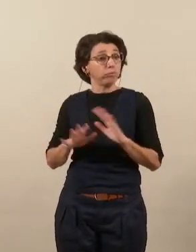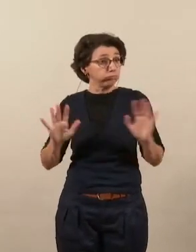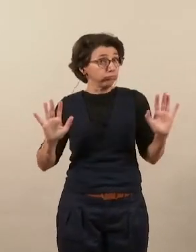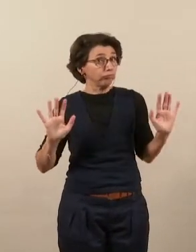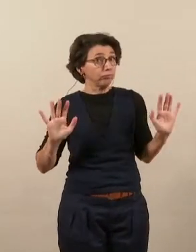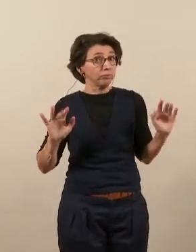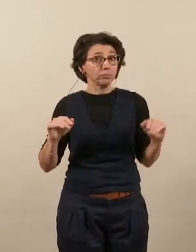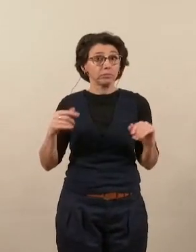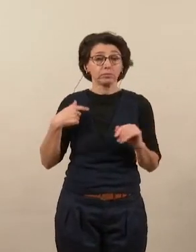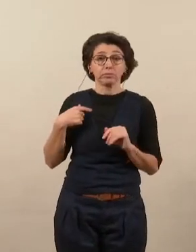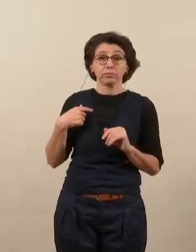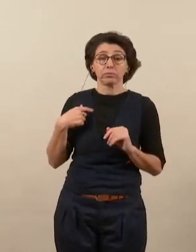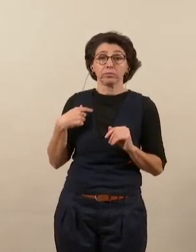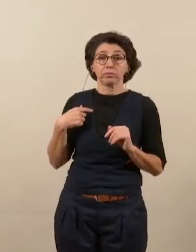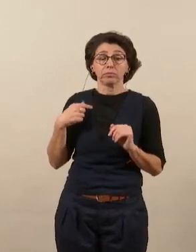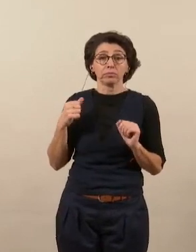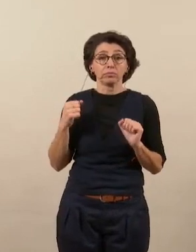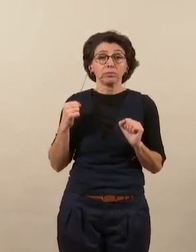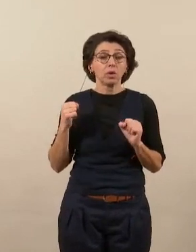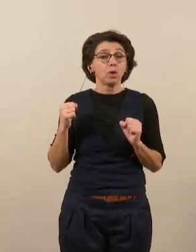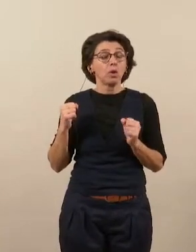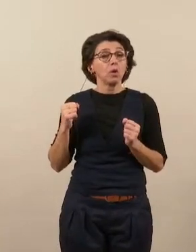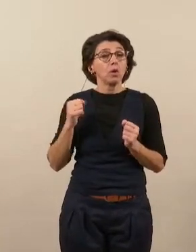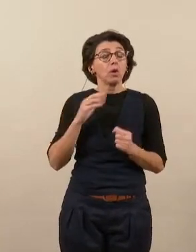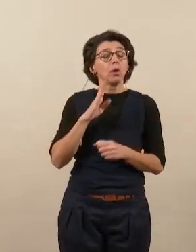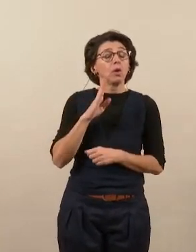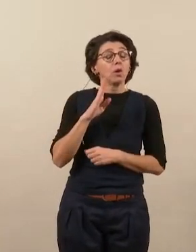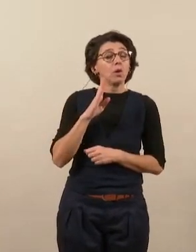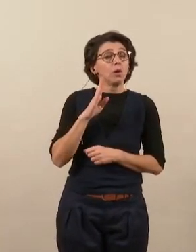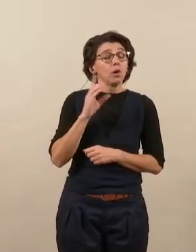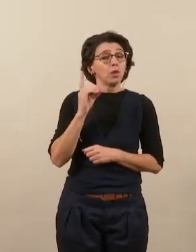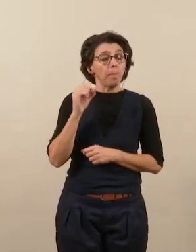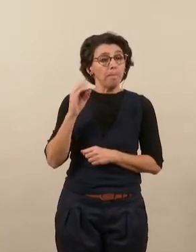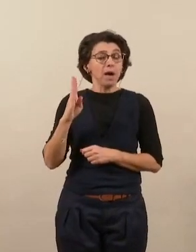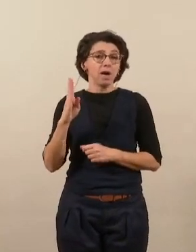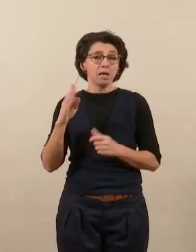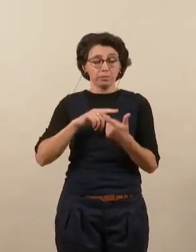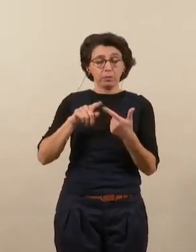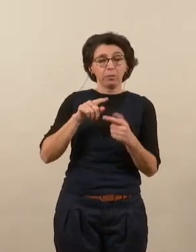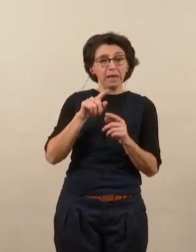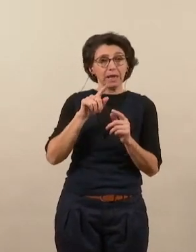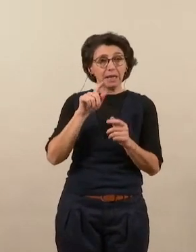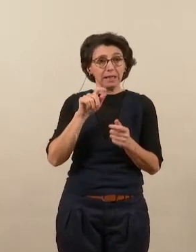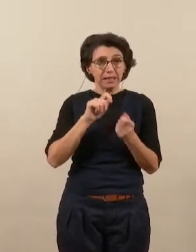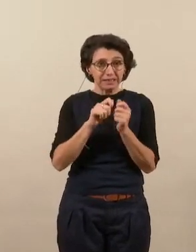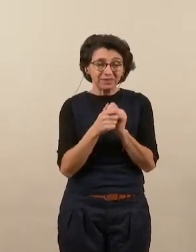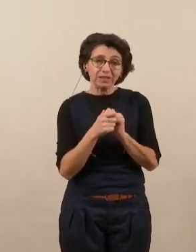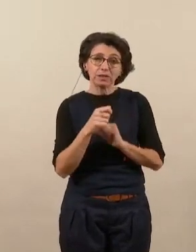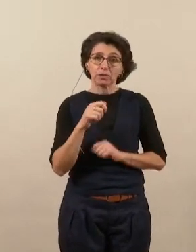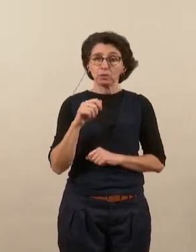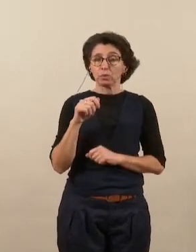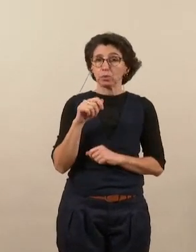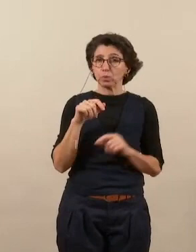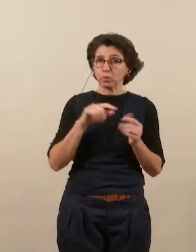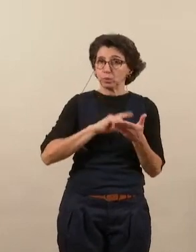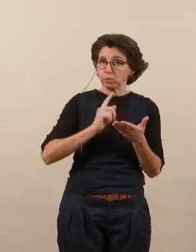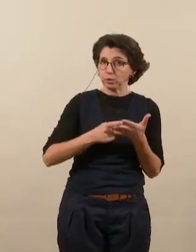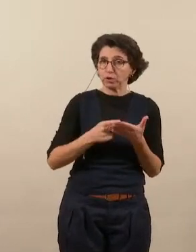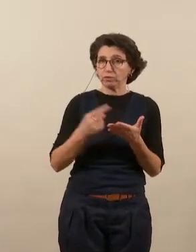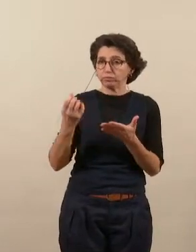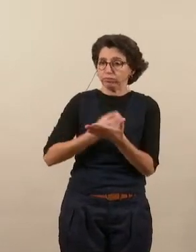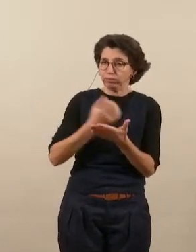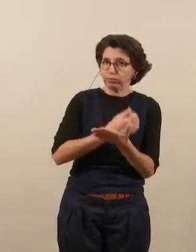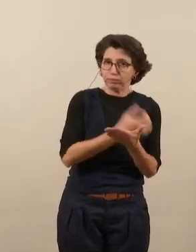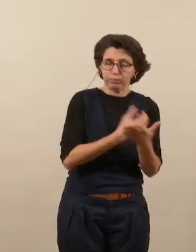d'orientation budgétaire et cette délibération modificative, on apprend plusieurs choses. Alors, dans l'ordre ou le désordre, déjà, vous qui